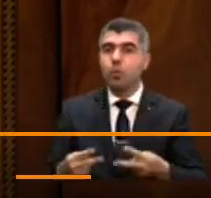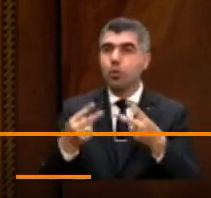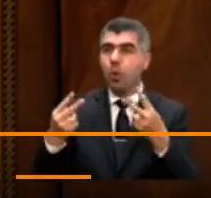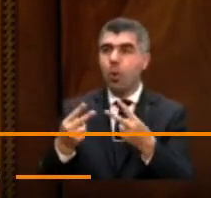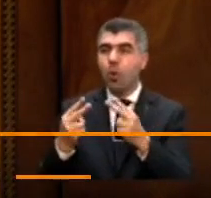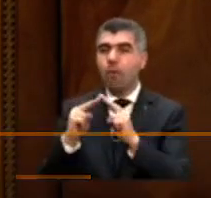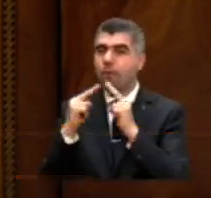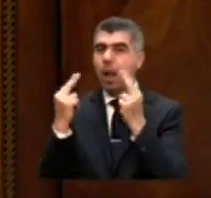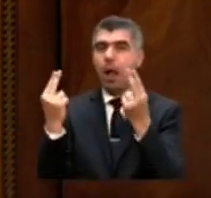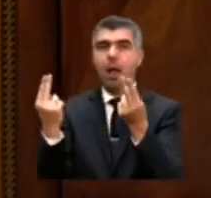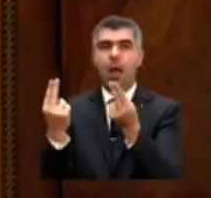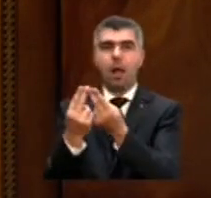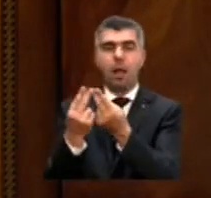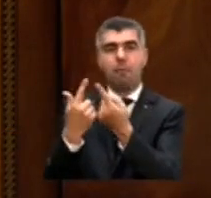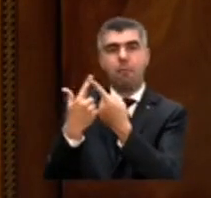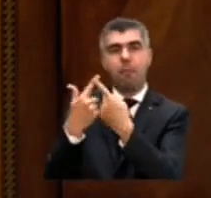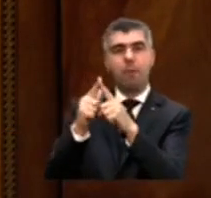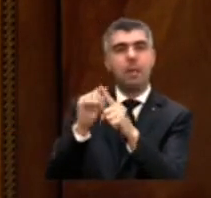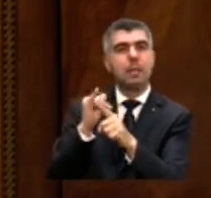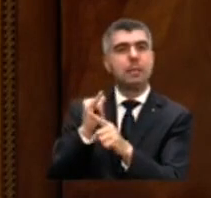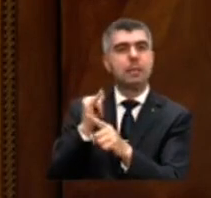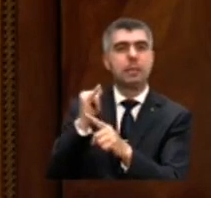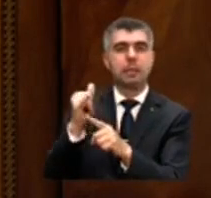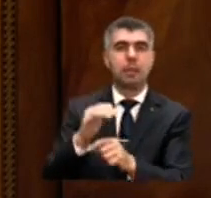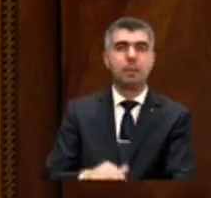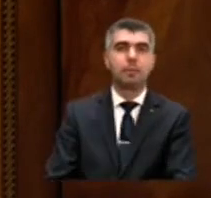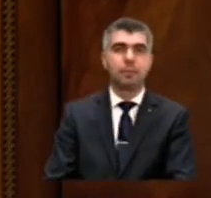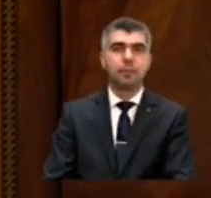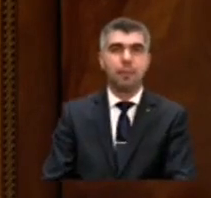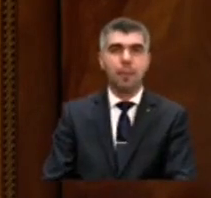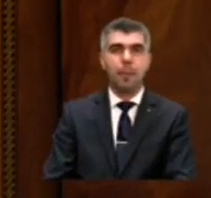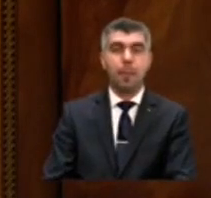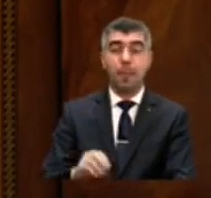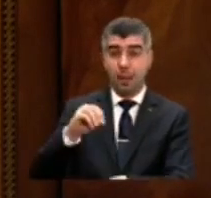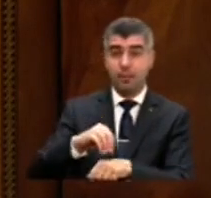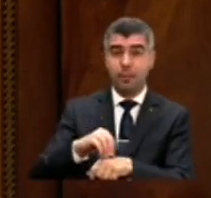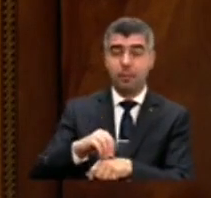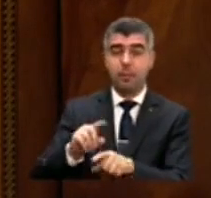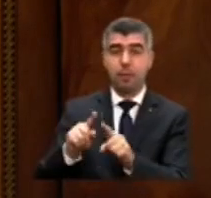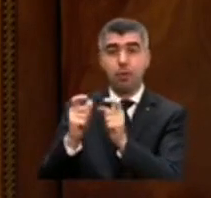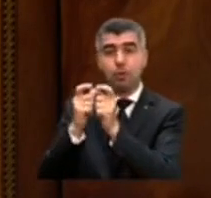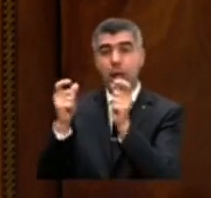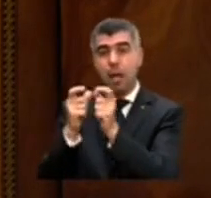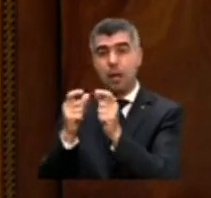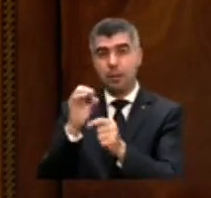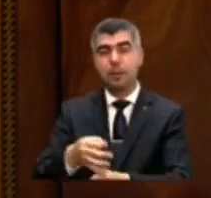متنوعين حفاظا على استدامة هذا القطاع. فيما يخص بالاستثمار العمومي،